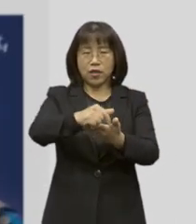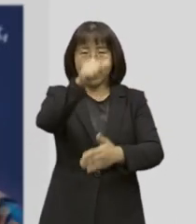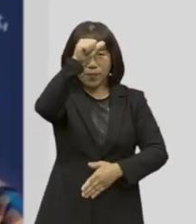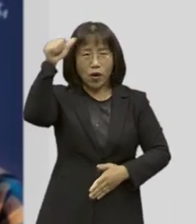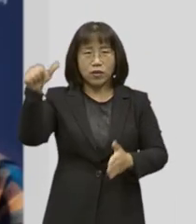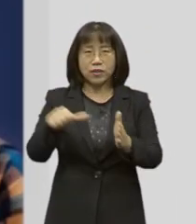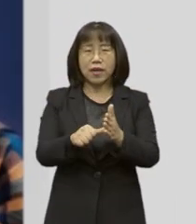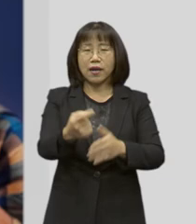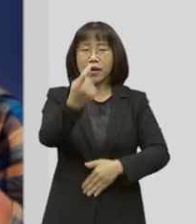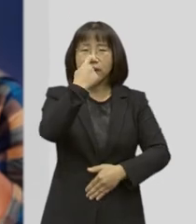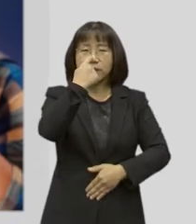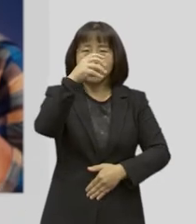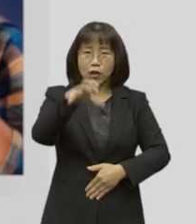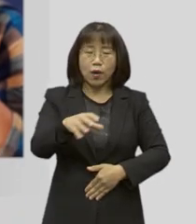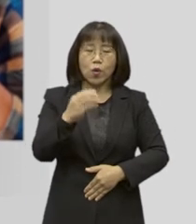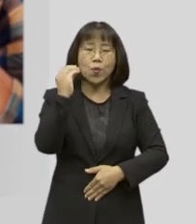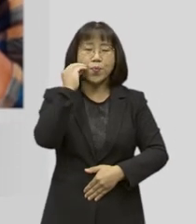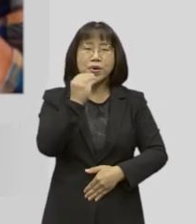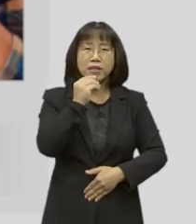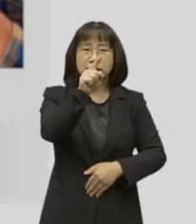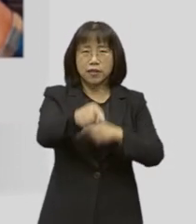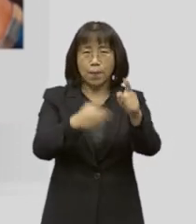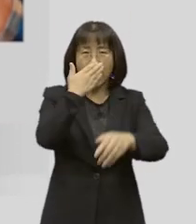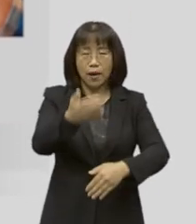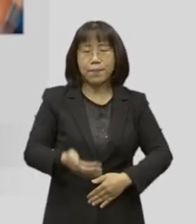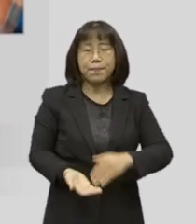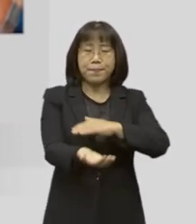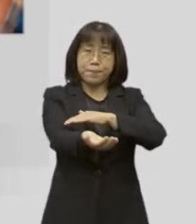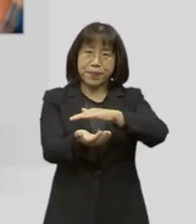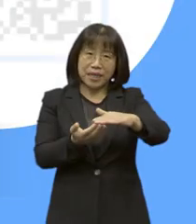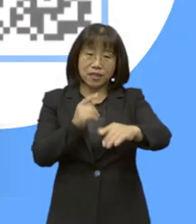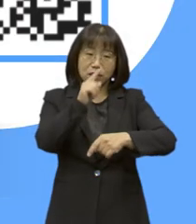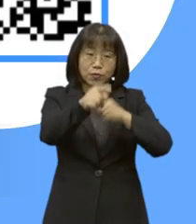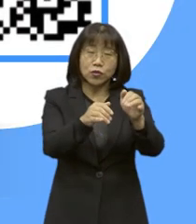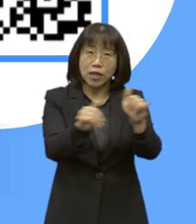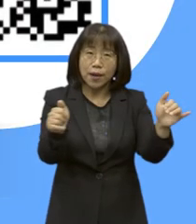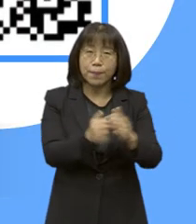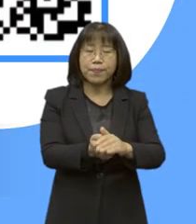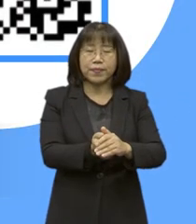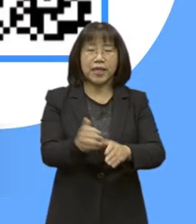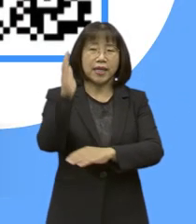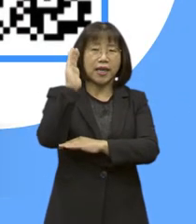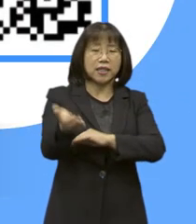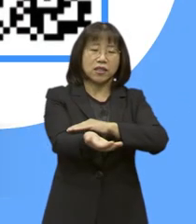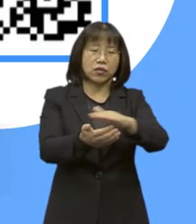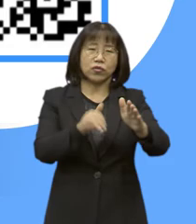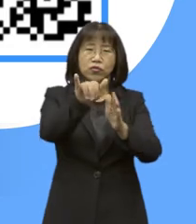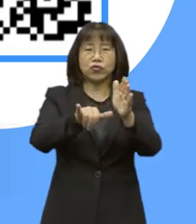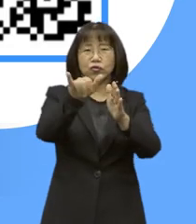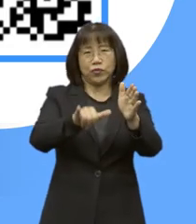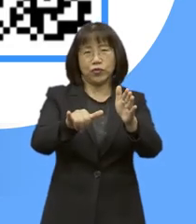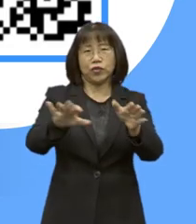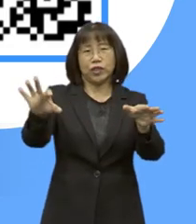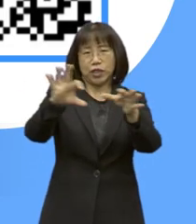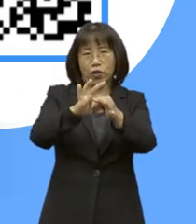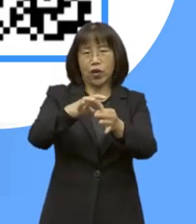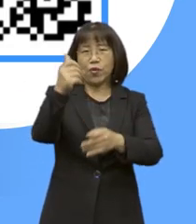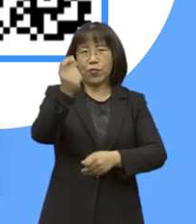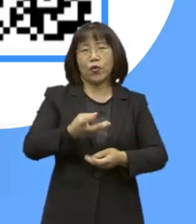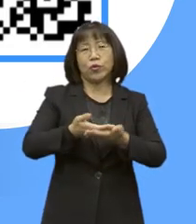평생학습관 홈페이지에서 신청할 수 있으며 사전 접수자에 한해 강의 전 유튜브 링크가 문자로